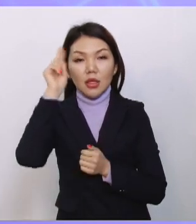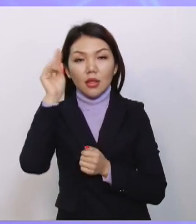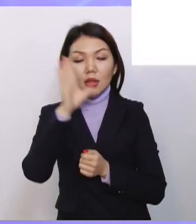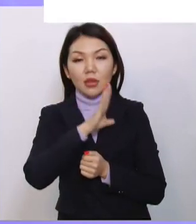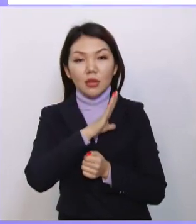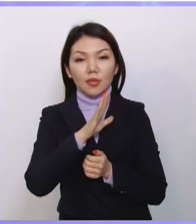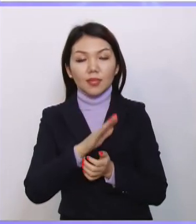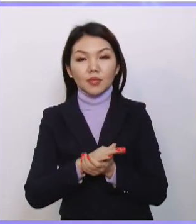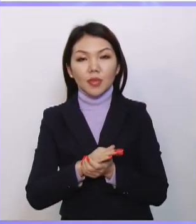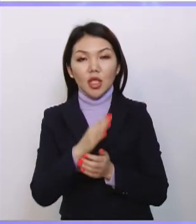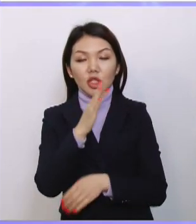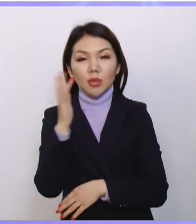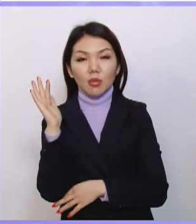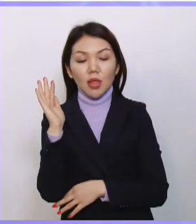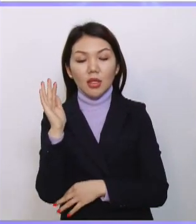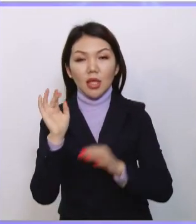үйрөндүңөр.